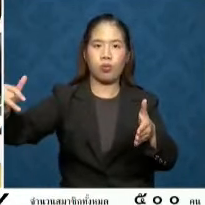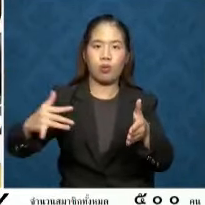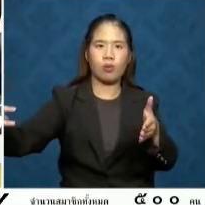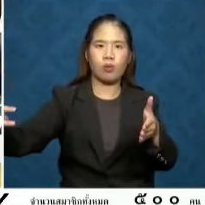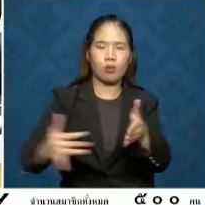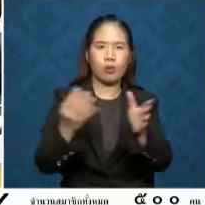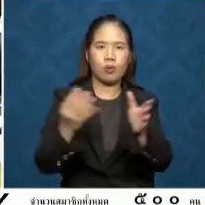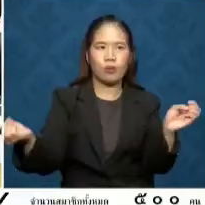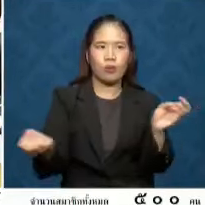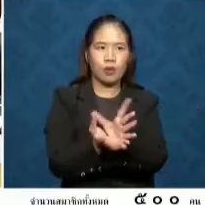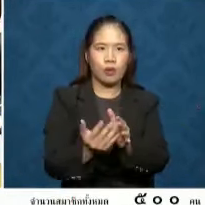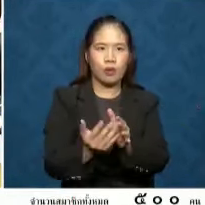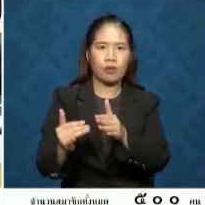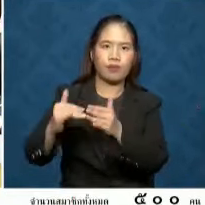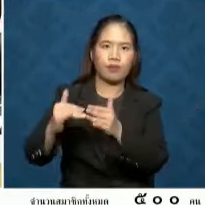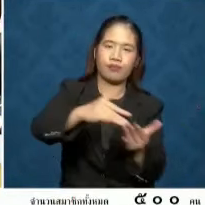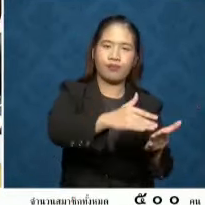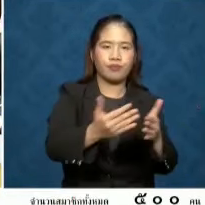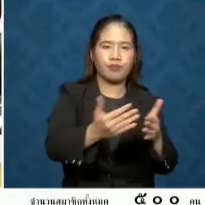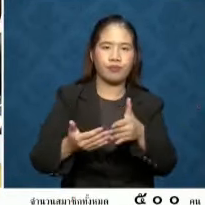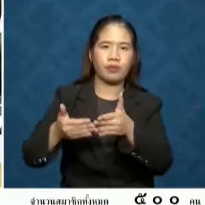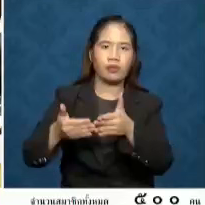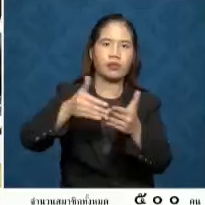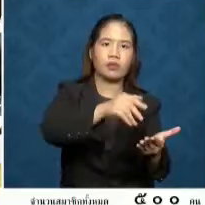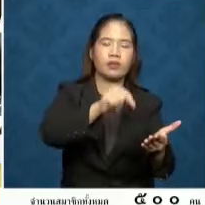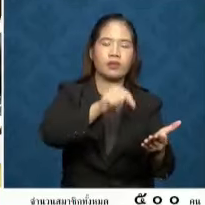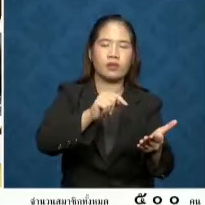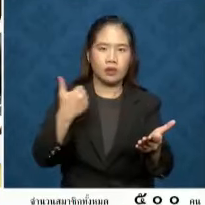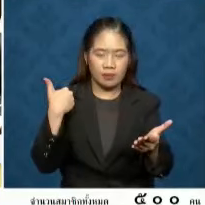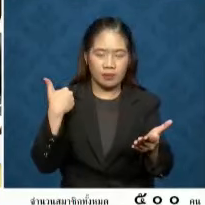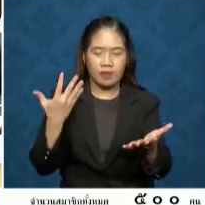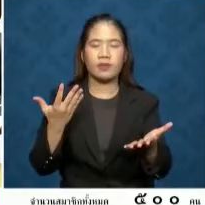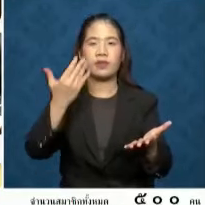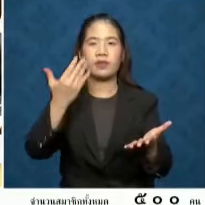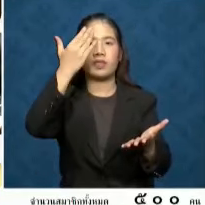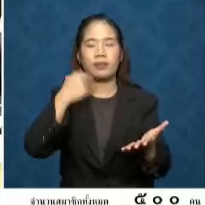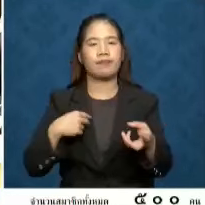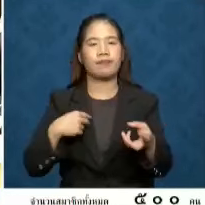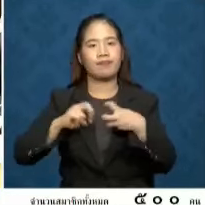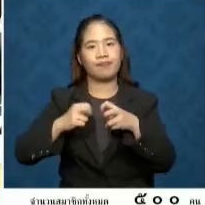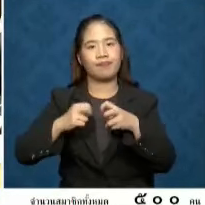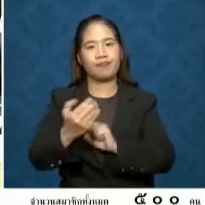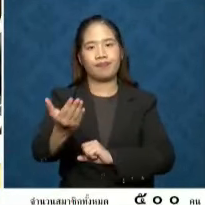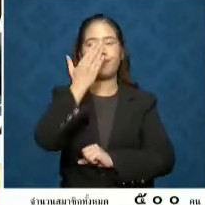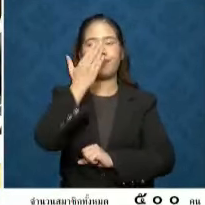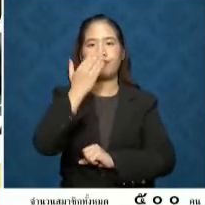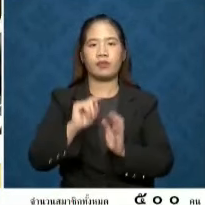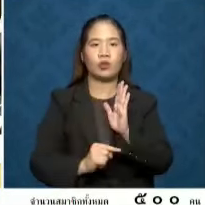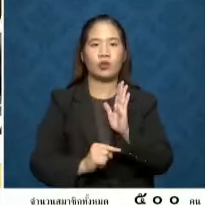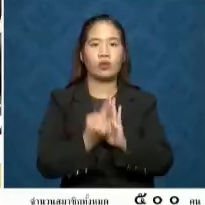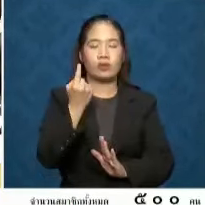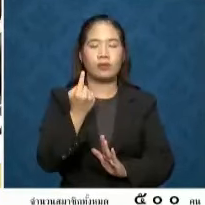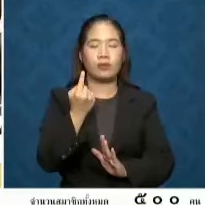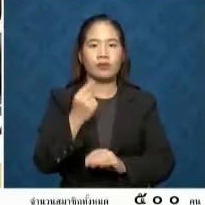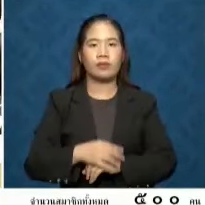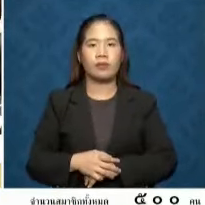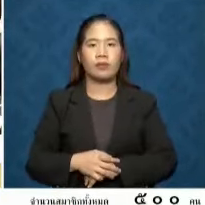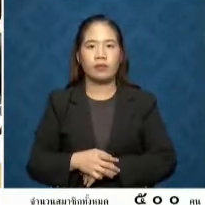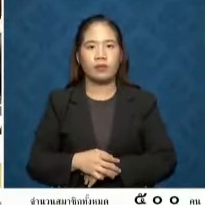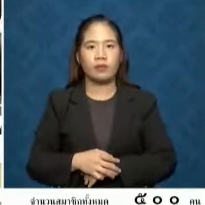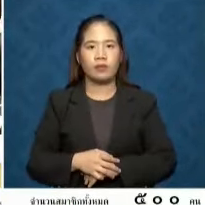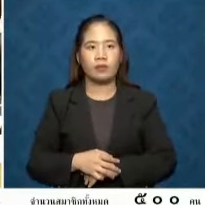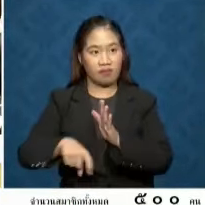าแล้วมันก็ห้อยไปกระแทกกับตัวเรือด้านกราบซ้ายทำให้หายนะมันเกิดขึ้นนี่คือจุดเริ่มต้นเนี่ย